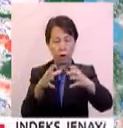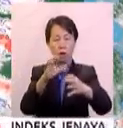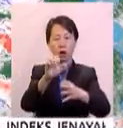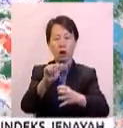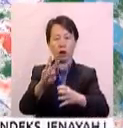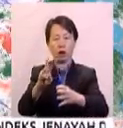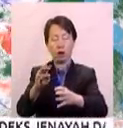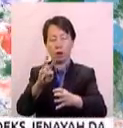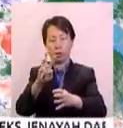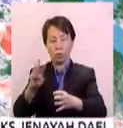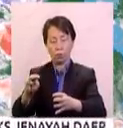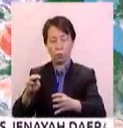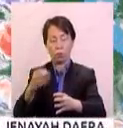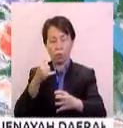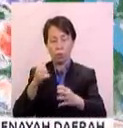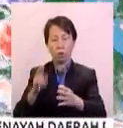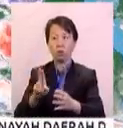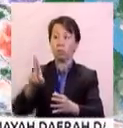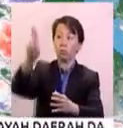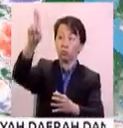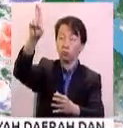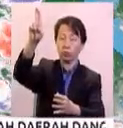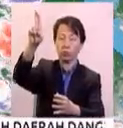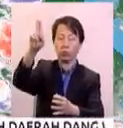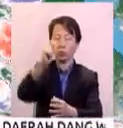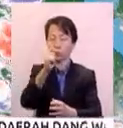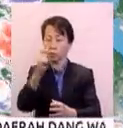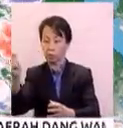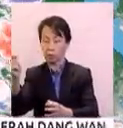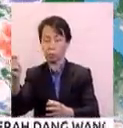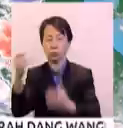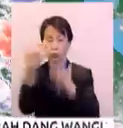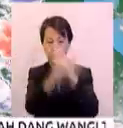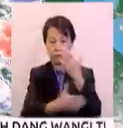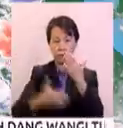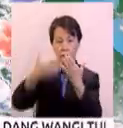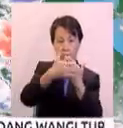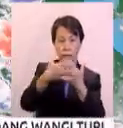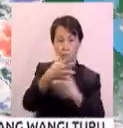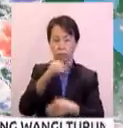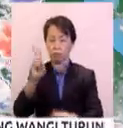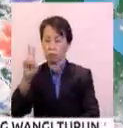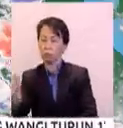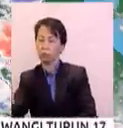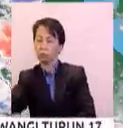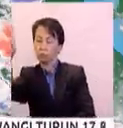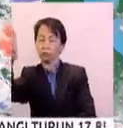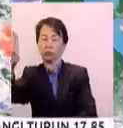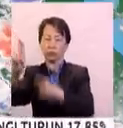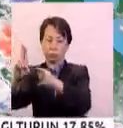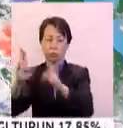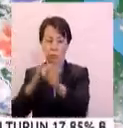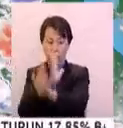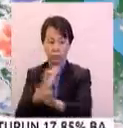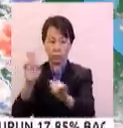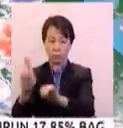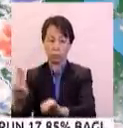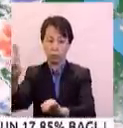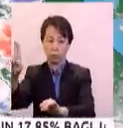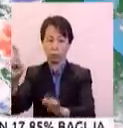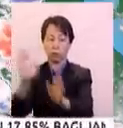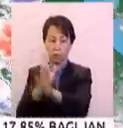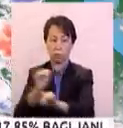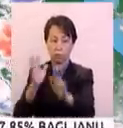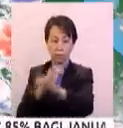bahagian utara dan juga timur semenanjung Malaysia dan juga serta di utara negeri Sarawak. Keadaan ini